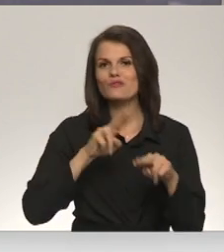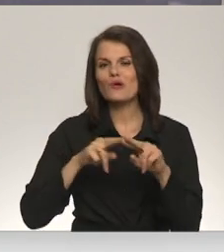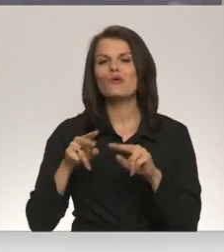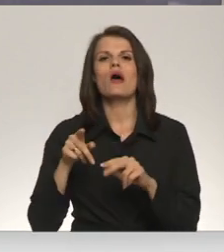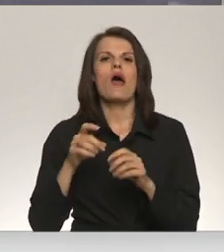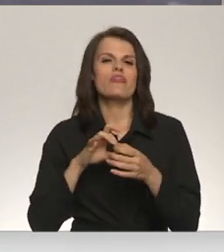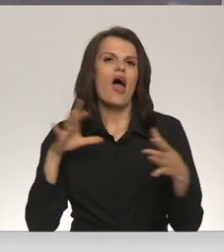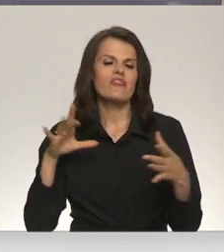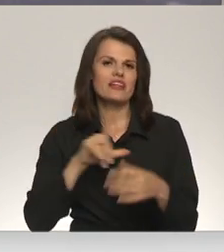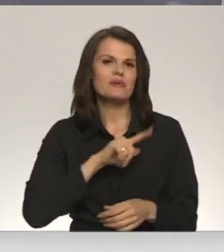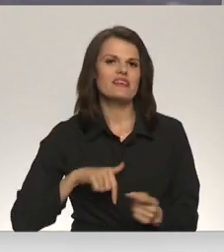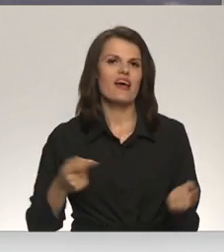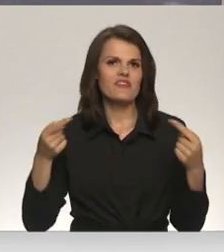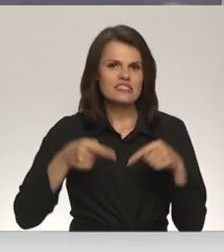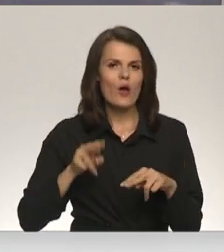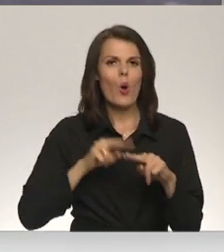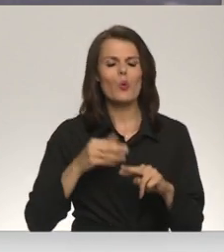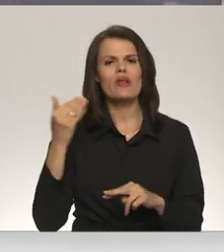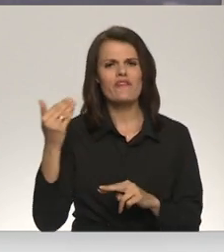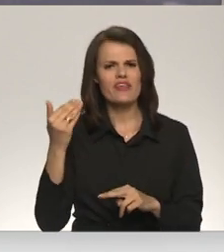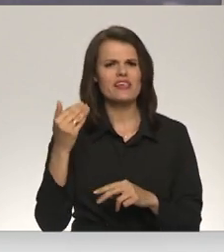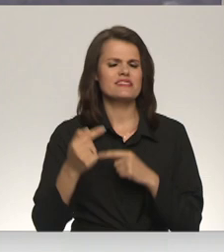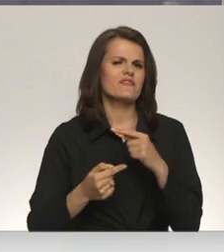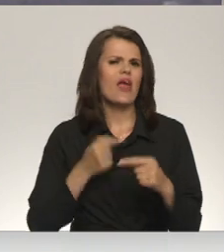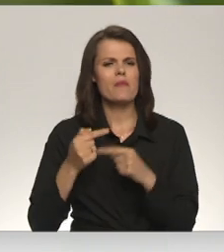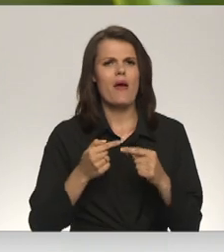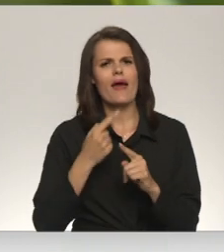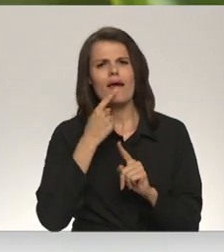Ilzes Indrānes teiktais atredzis ceļu uz lasītāju sirdīm.